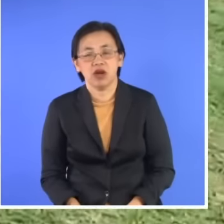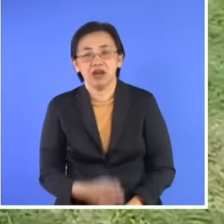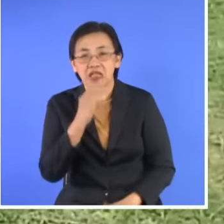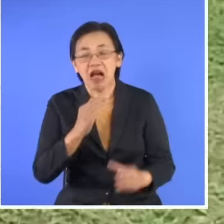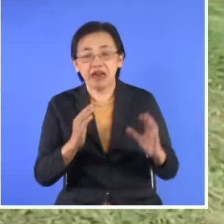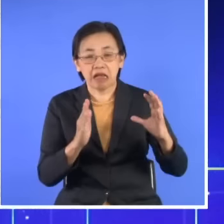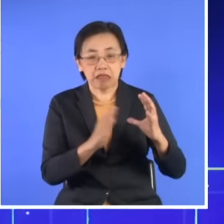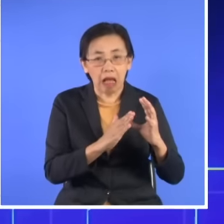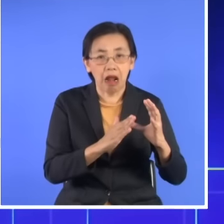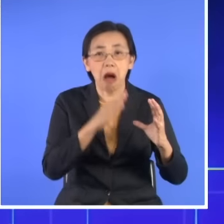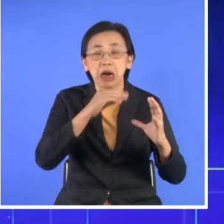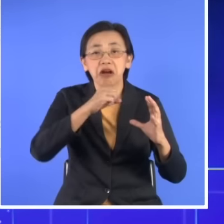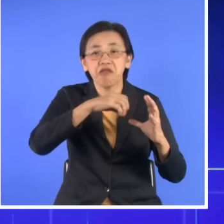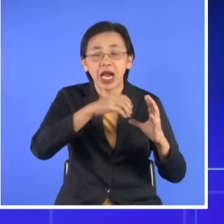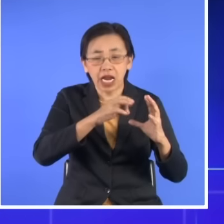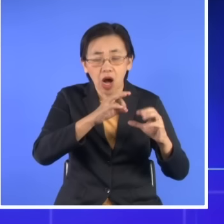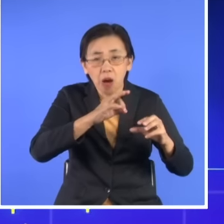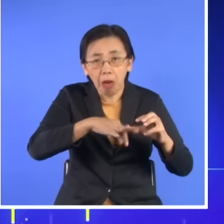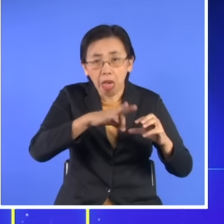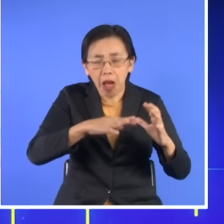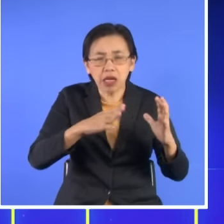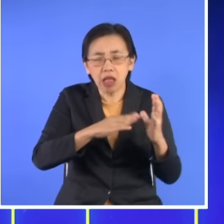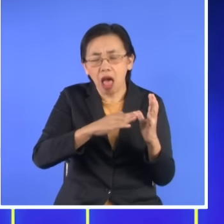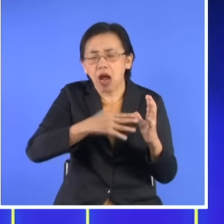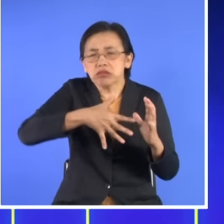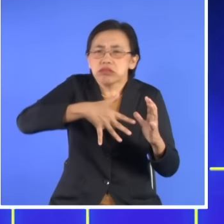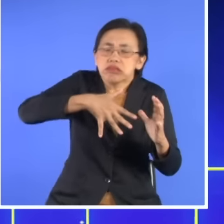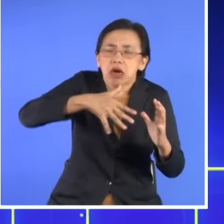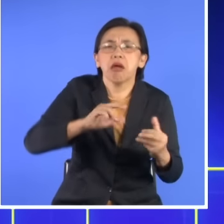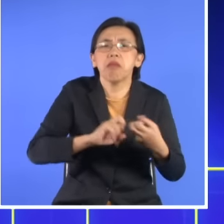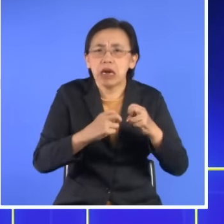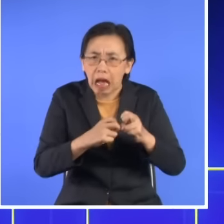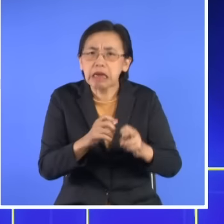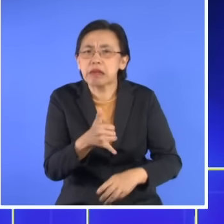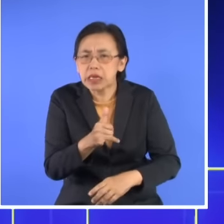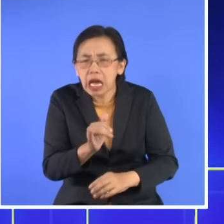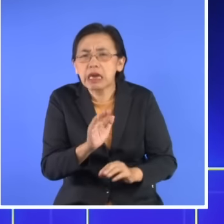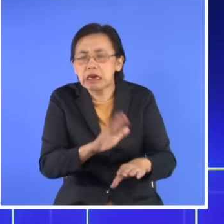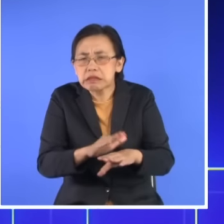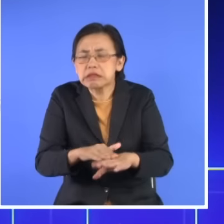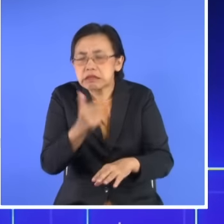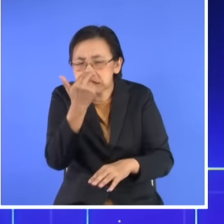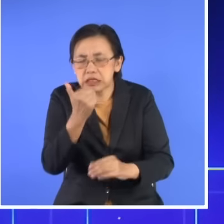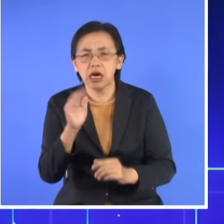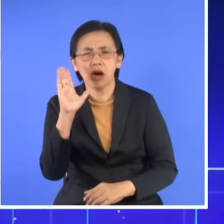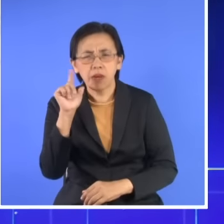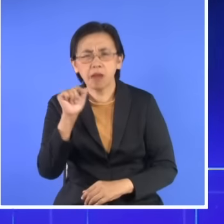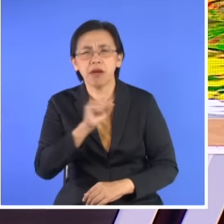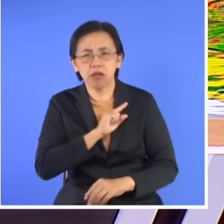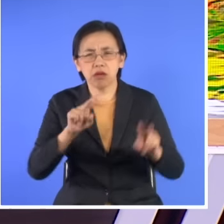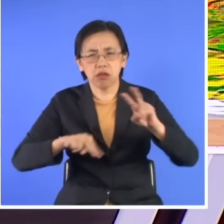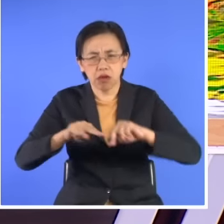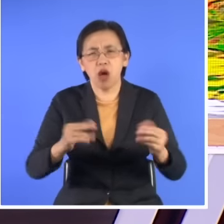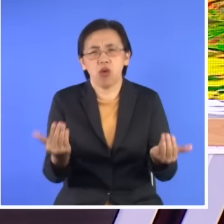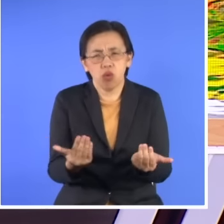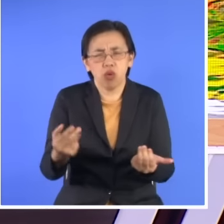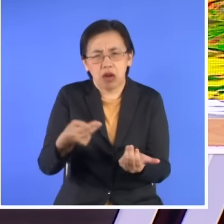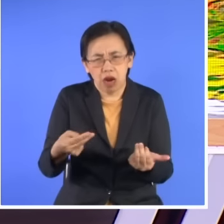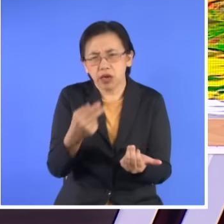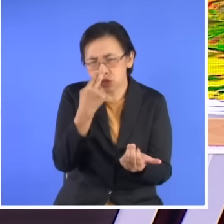เออยังไม่พูดถึงไฟรั่วนะหน้าฝนเอ่าหน้านี้หน้าฝนนะครับเออนี่เอาอีกมุมนึงคุณพ่อคุณแม่ก็ต้องดูแลลูกหลานอยู่แล้วล่ะค่ะ